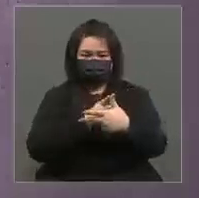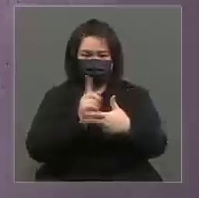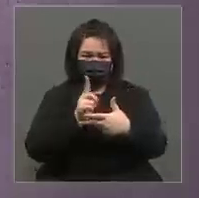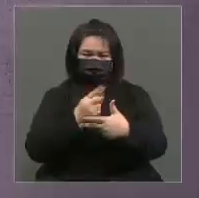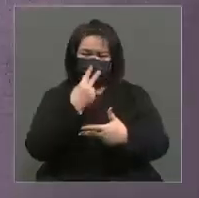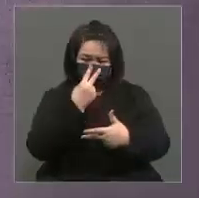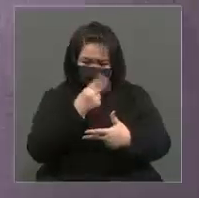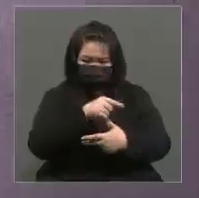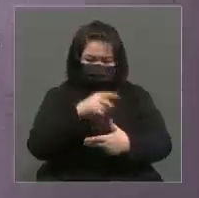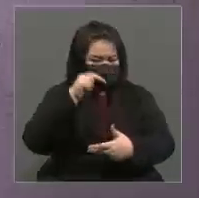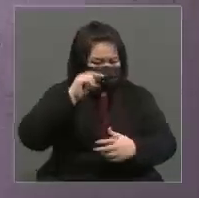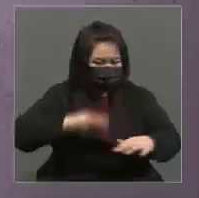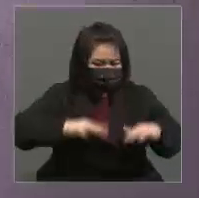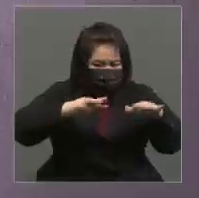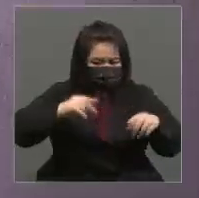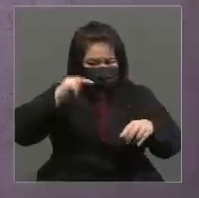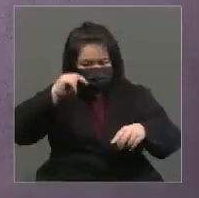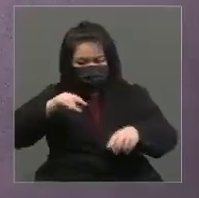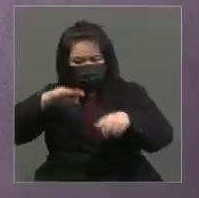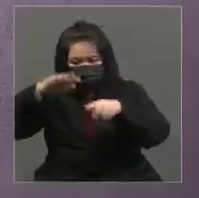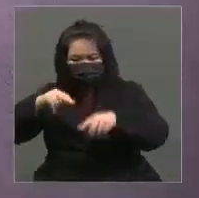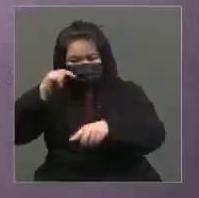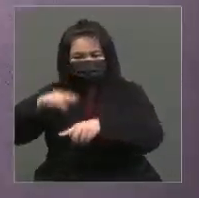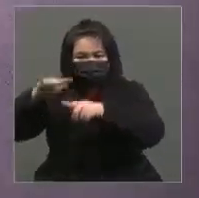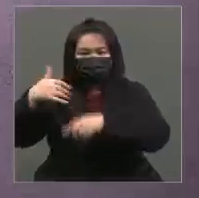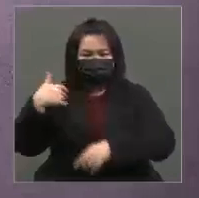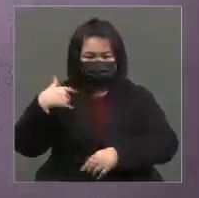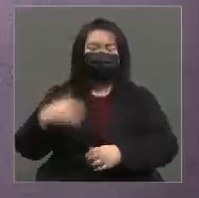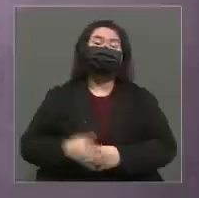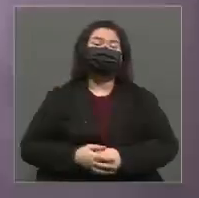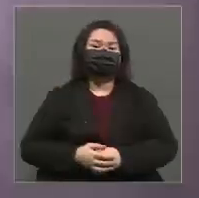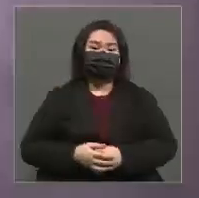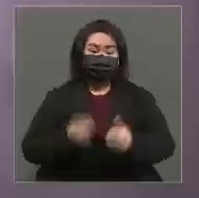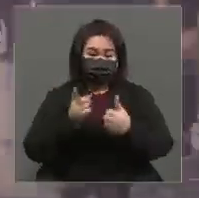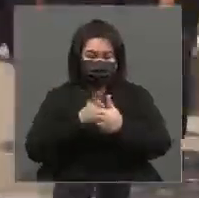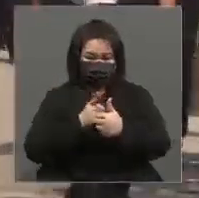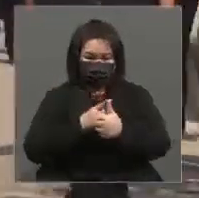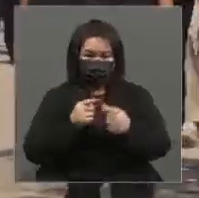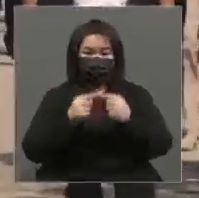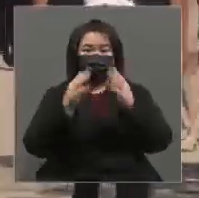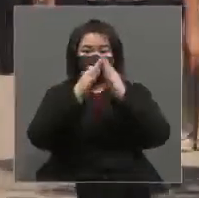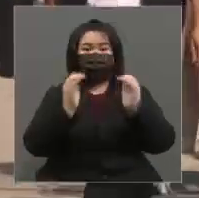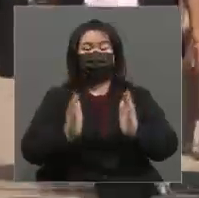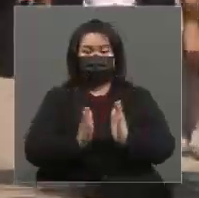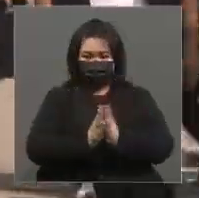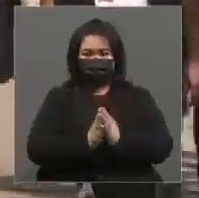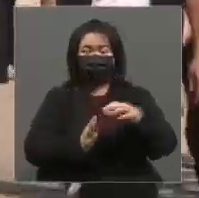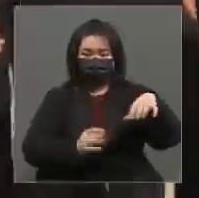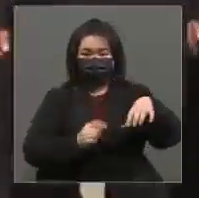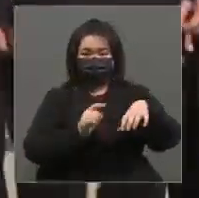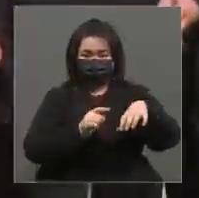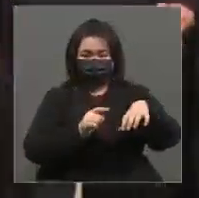จุดเสี่ยงทั้ง 3จุดเลยในการรับน้ำนะครับจุดแรกครับที่ท่านพลเอกประยุทธ์เดินทางมาก็คือที่วัดกษัตราธิราช